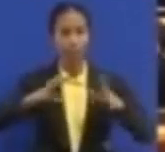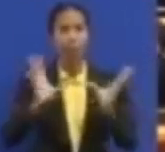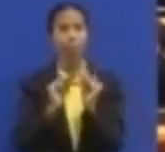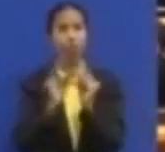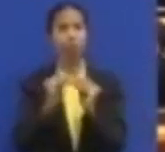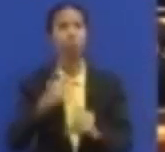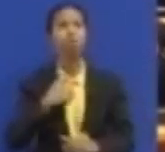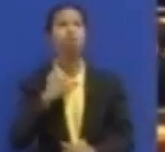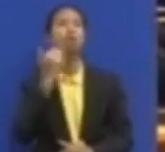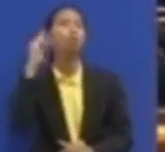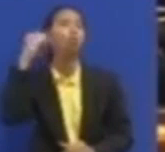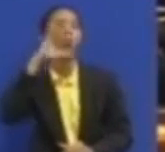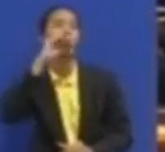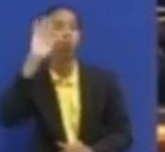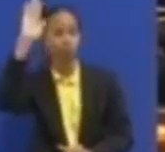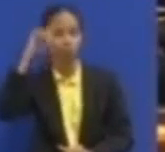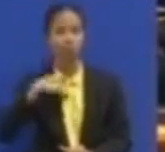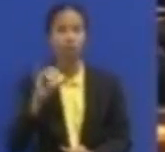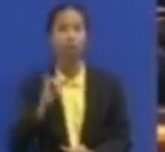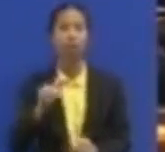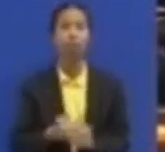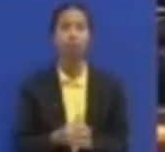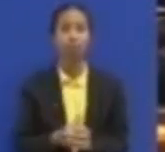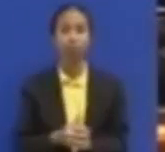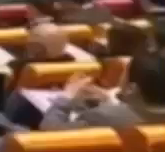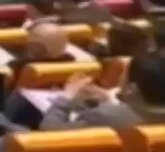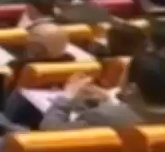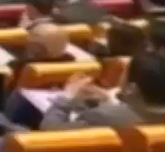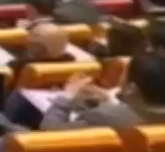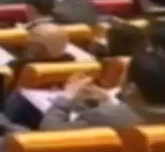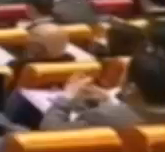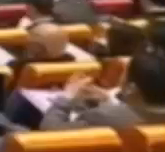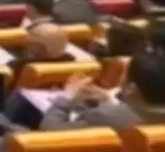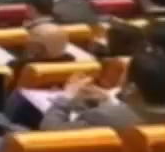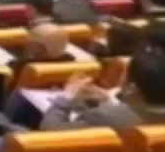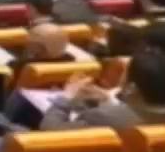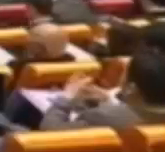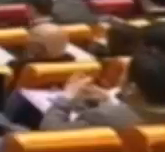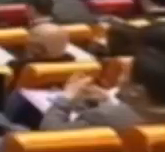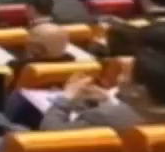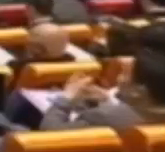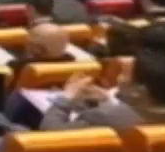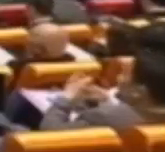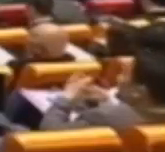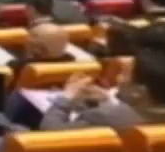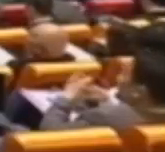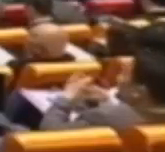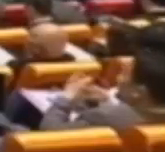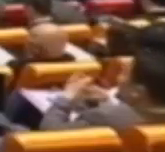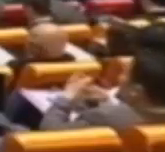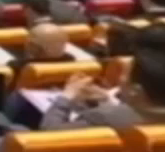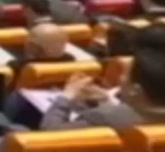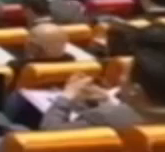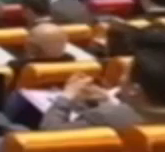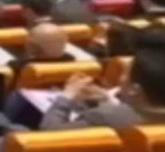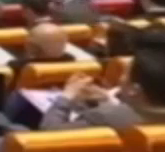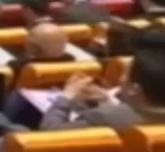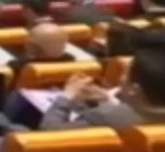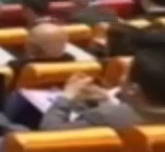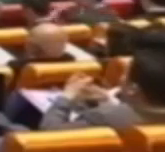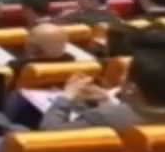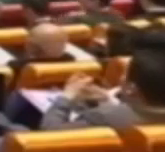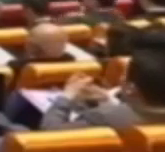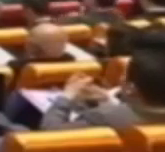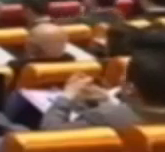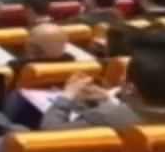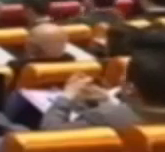ค่ะ เป็นเอกสิทธิ์ท่านประธานที่จะให้พักการประชุมแล้วบ่ายสองเรากลับมาผมยืนยันว่าผมจะขอ รีบน